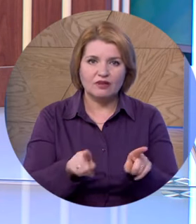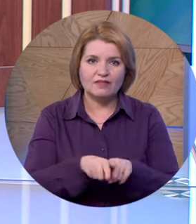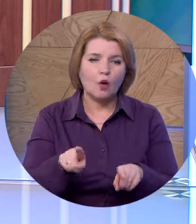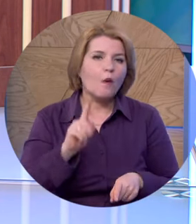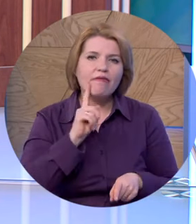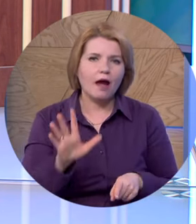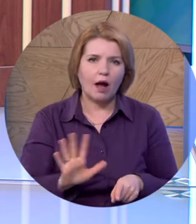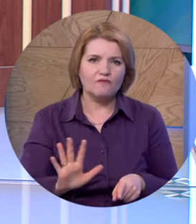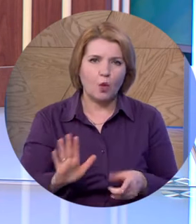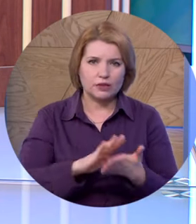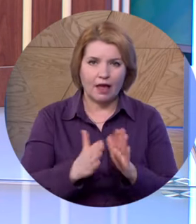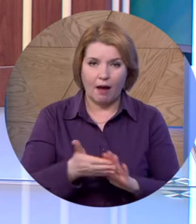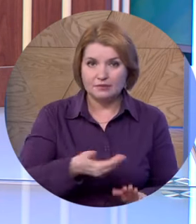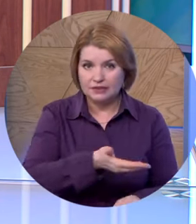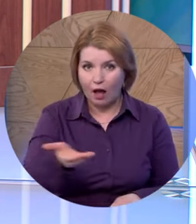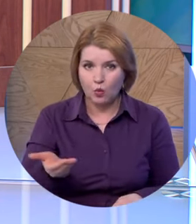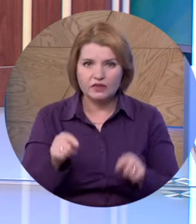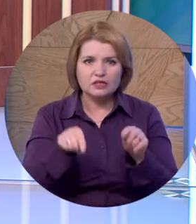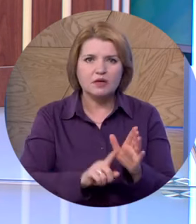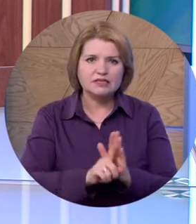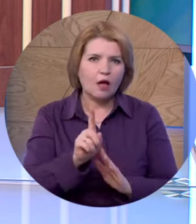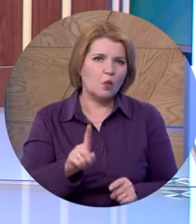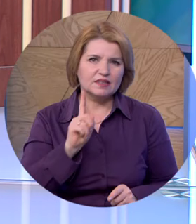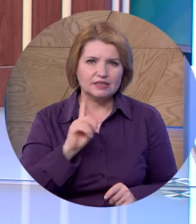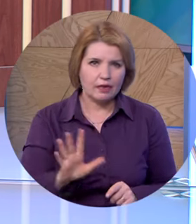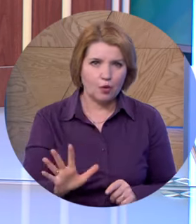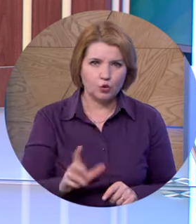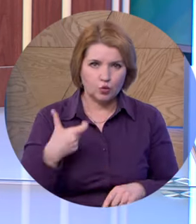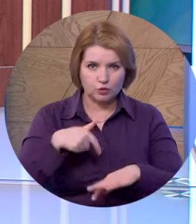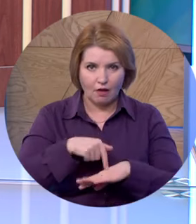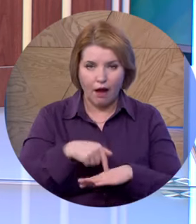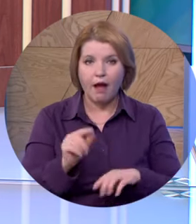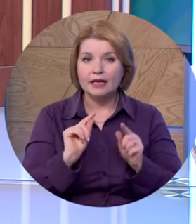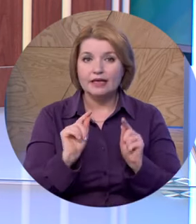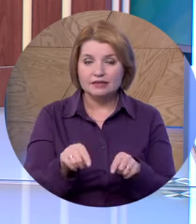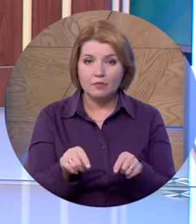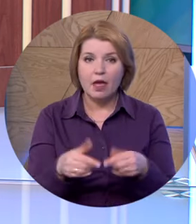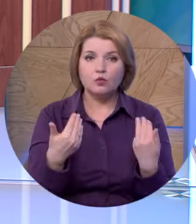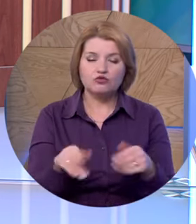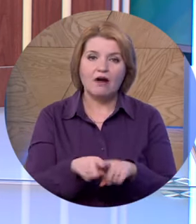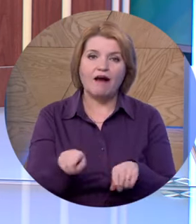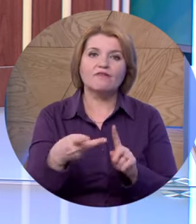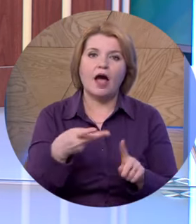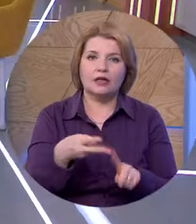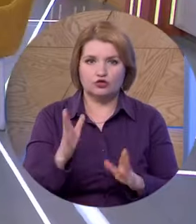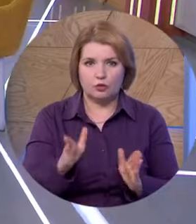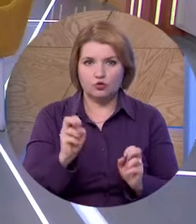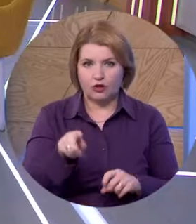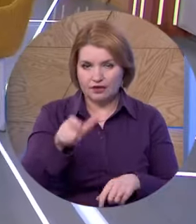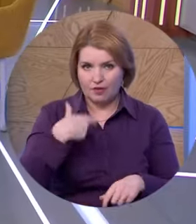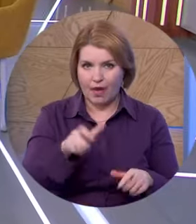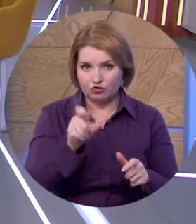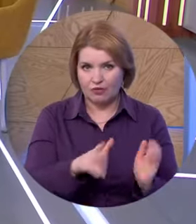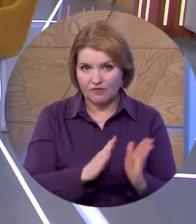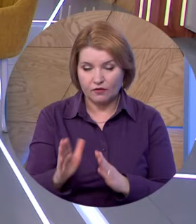некомфортной обстановке, и тебе вдруг становится, что называется, неуютно. И тогда можно вторично уже, какие были признаки, как ведет себя человек, но если ты чувствуешь вот